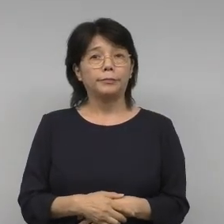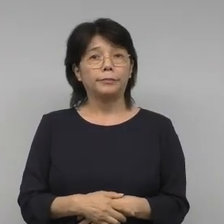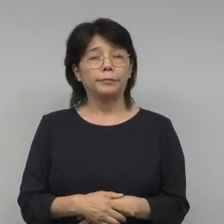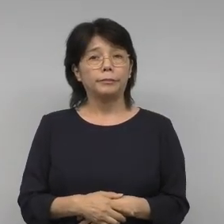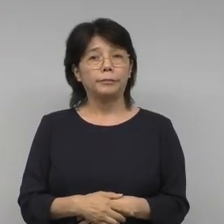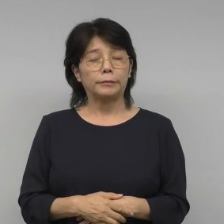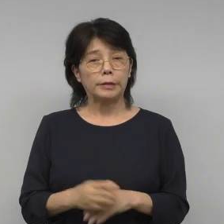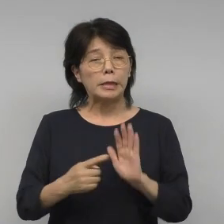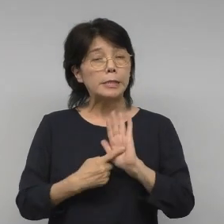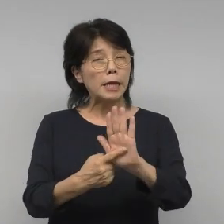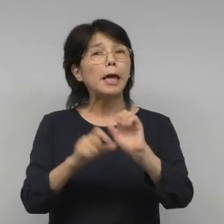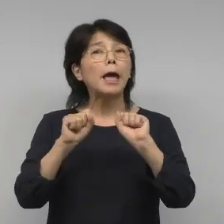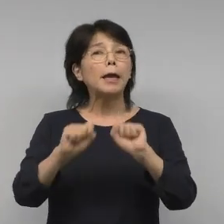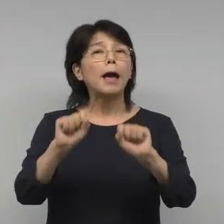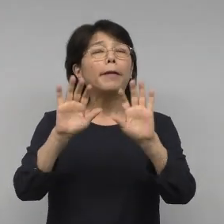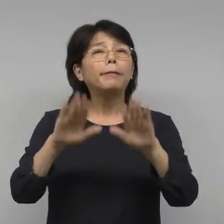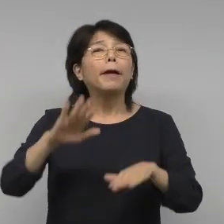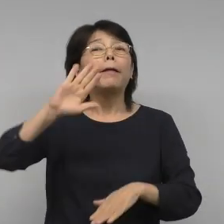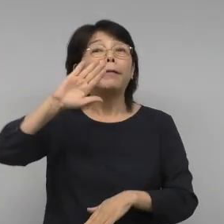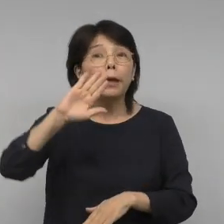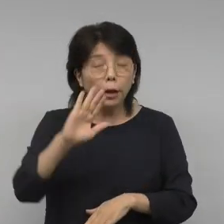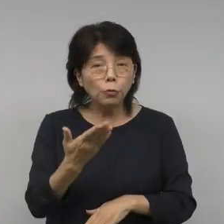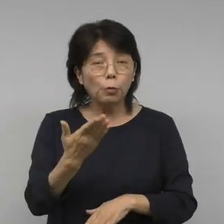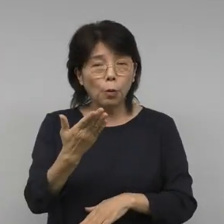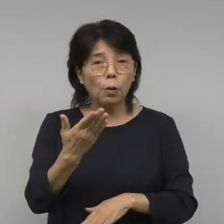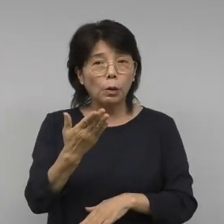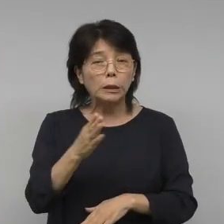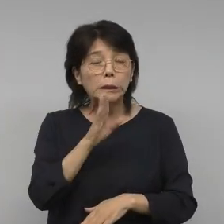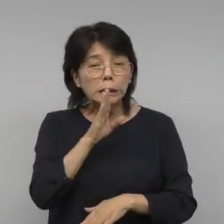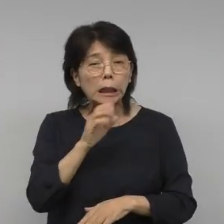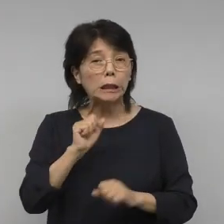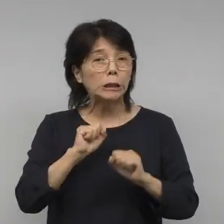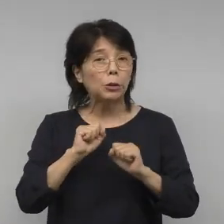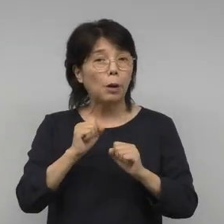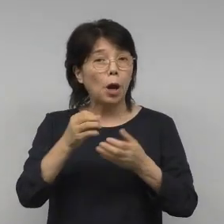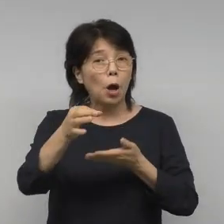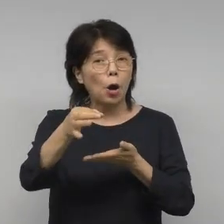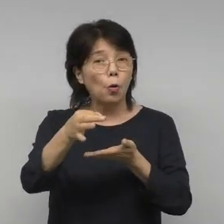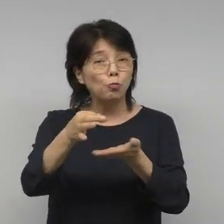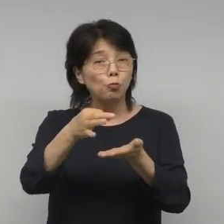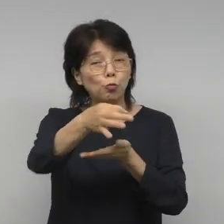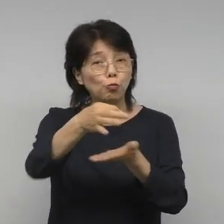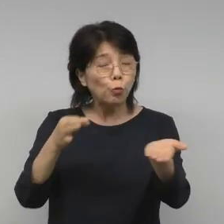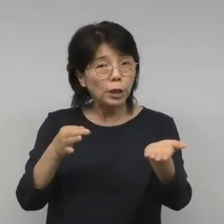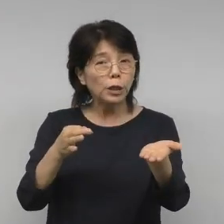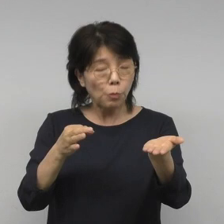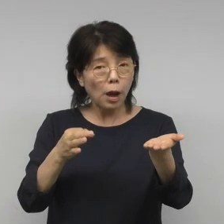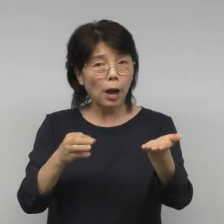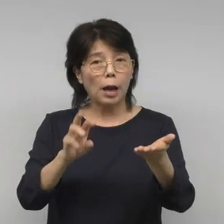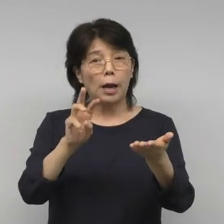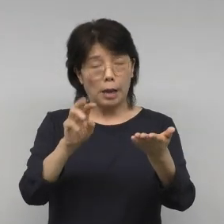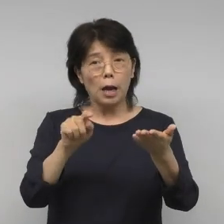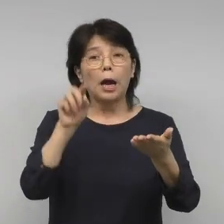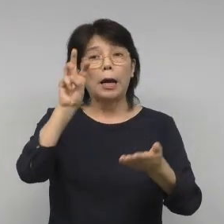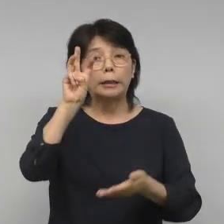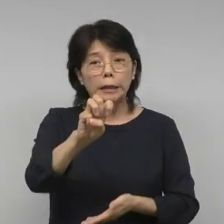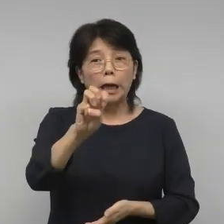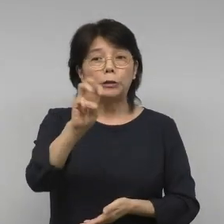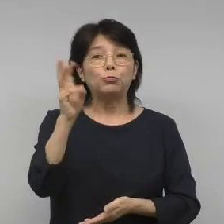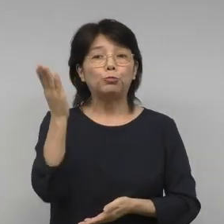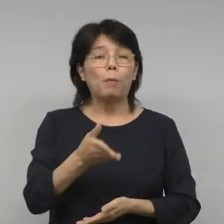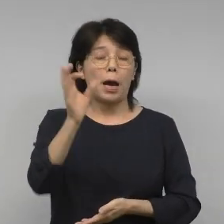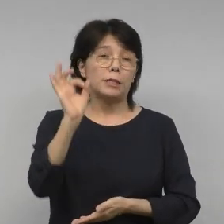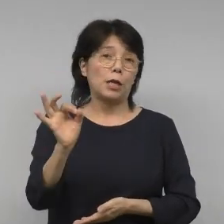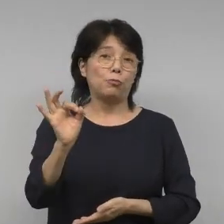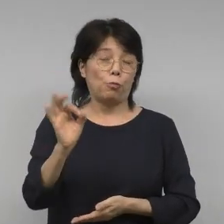には宣言をしたものの、フェアトレードを行った取引については3割にとどまったということでありまして、まあ、